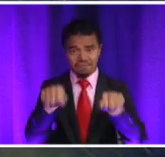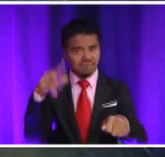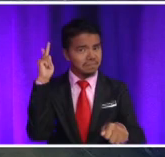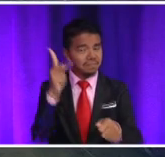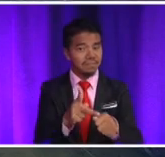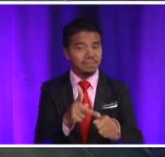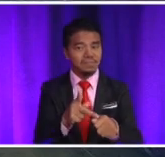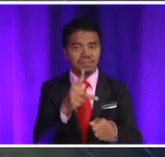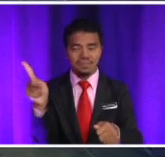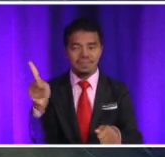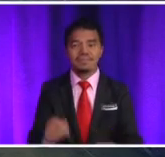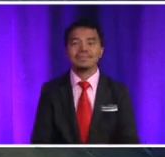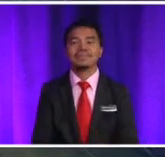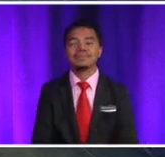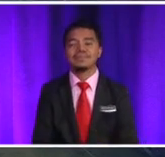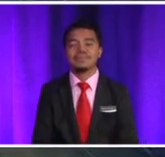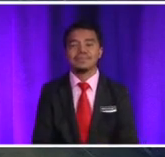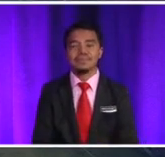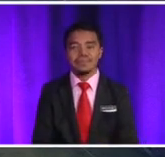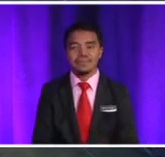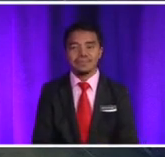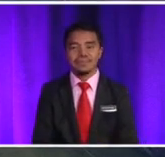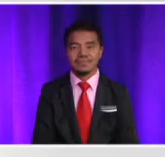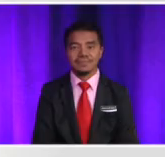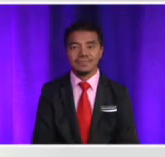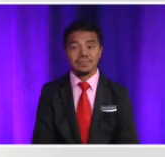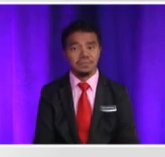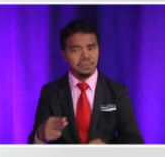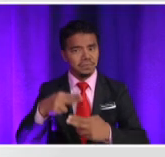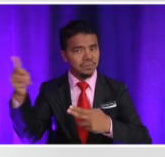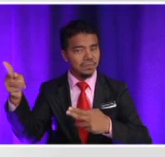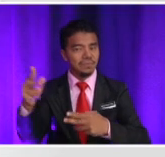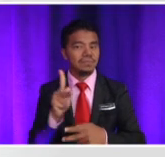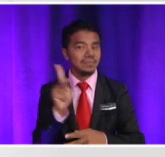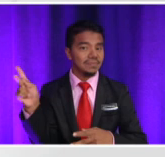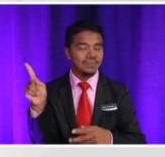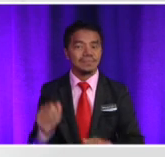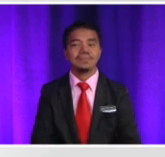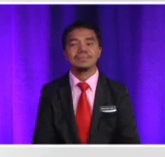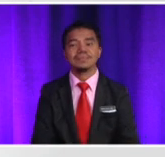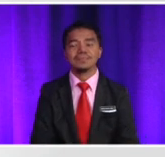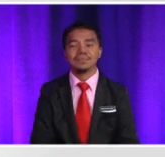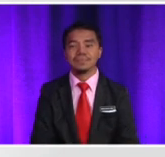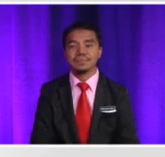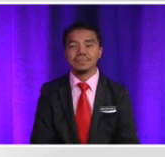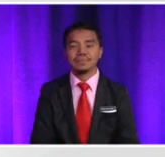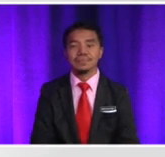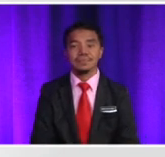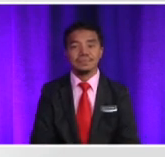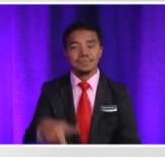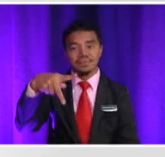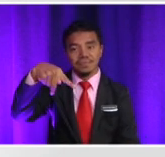Oke kita perkenalkan dari pada ujung sebelah kanan Putri